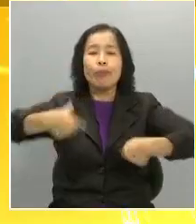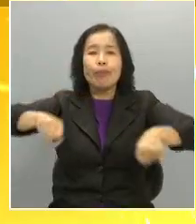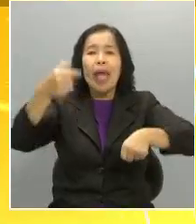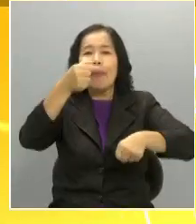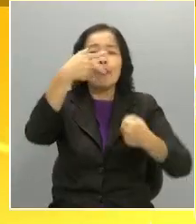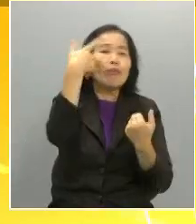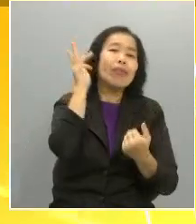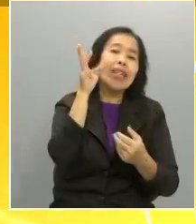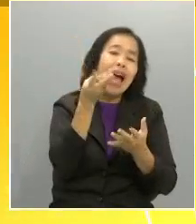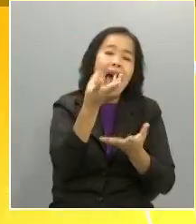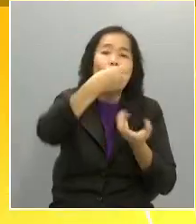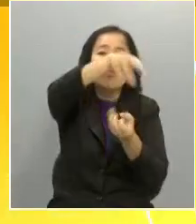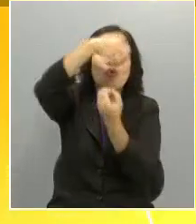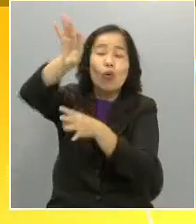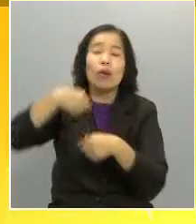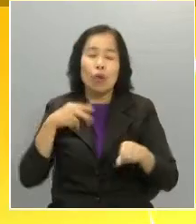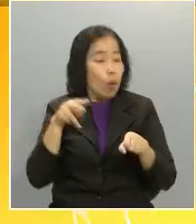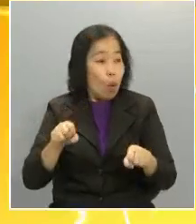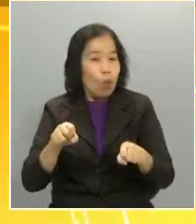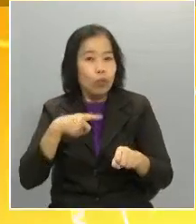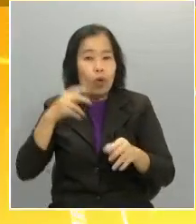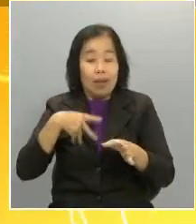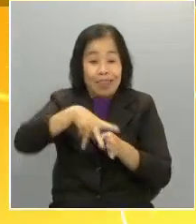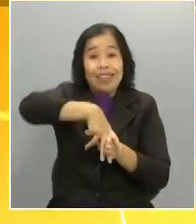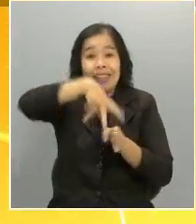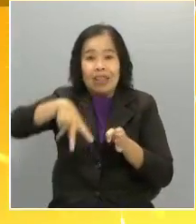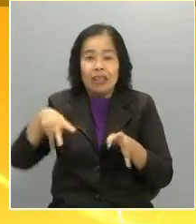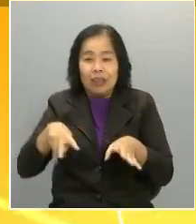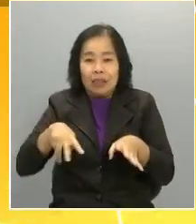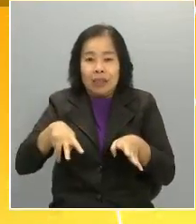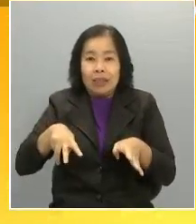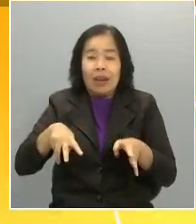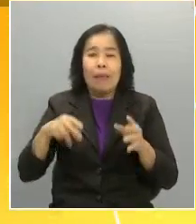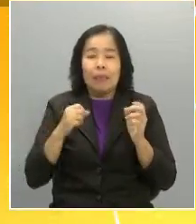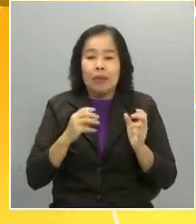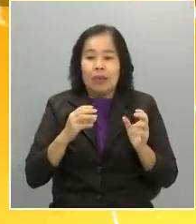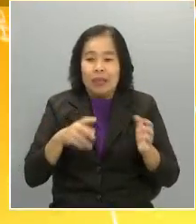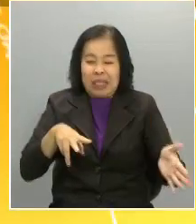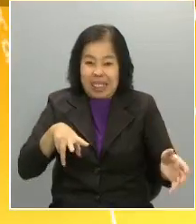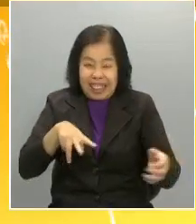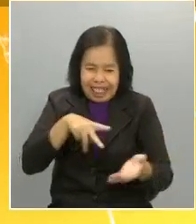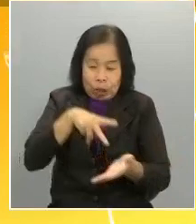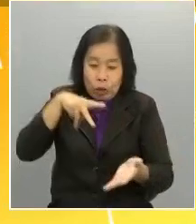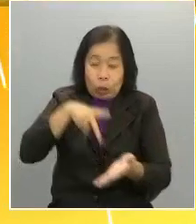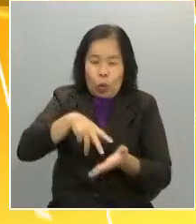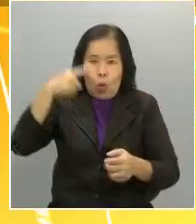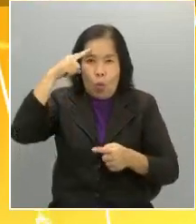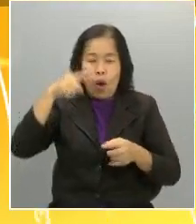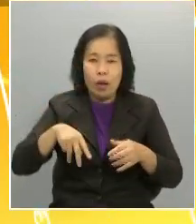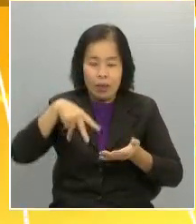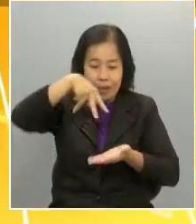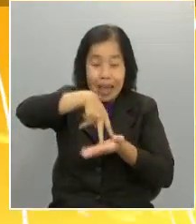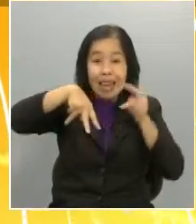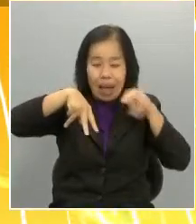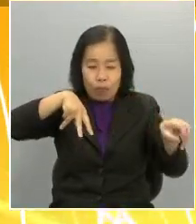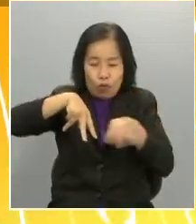การณ์ตกใจมากตอนที่ก้าวขาลงไปเนี่ยมันจี๊ดเลยฮะมันเริ่มรู้สึกจี๊ดจี๊ดเหมือนโดนไฟดูด